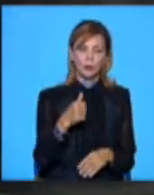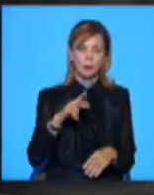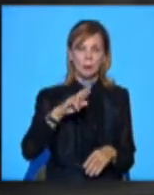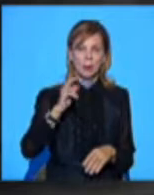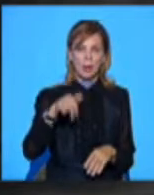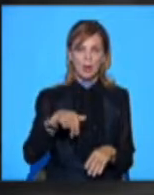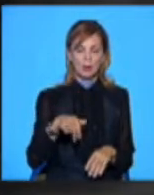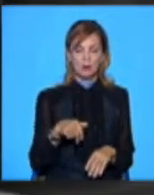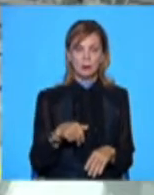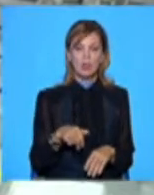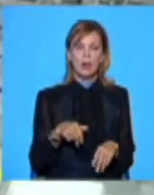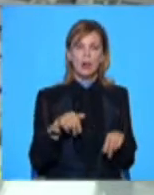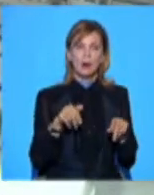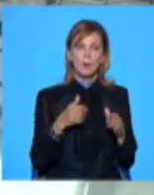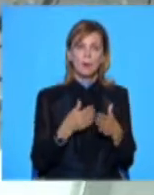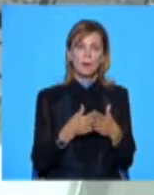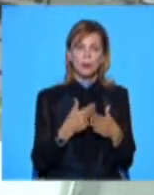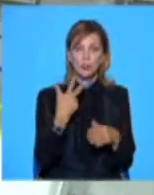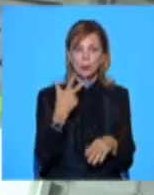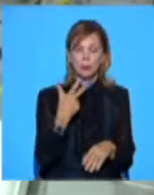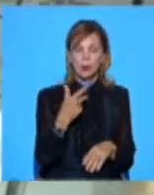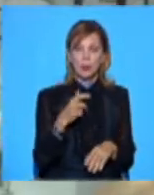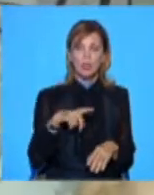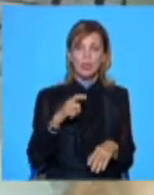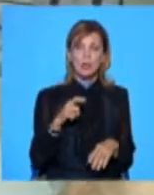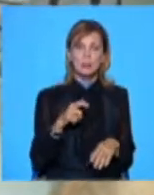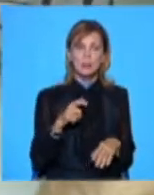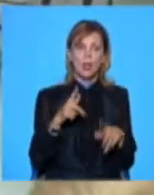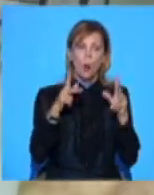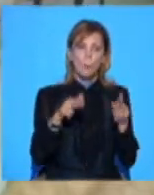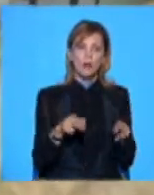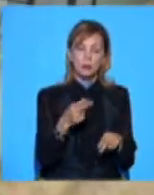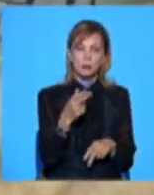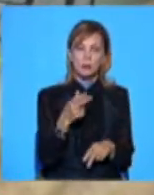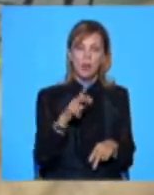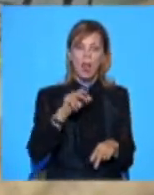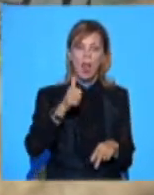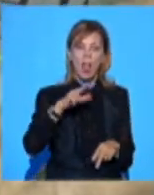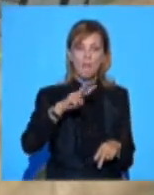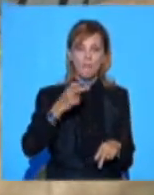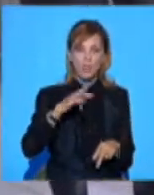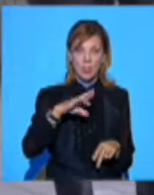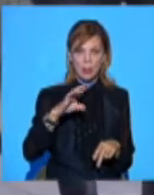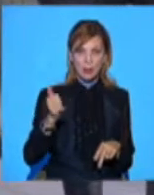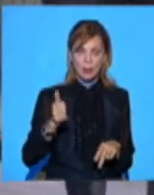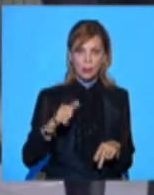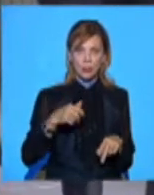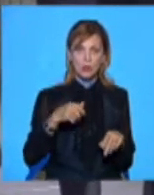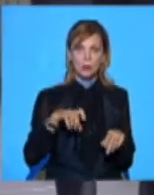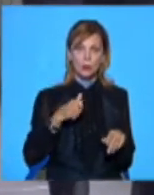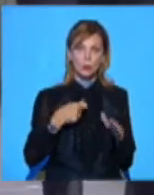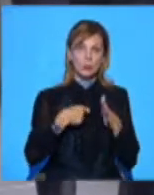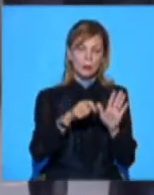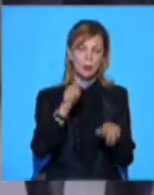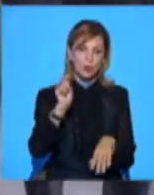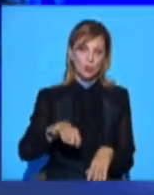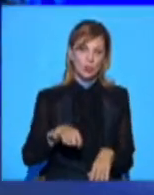comunicat. Asupra averii celor 3 a fost instituit un sechestru asigurator și au fost trimiși în judecată la Tribunalul